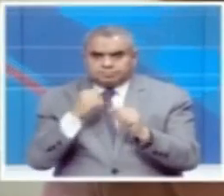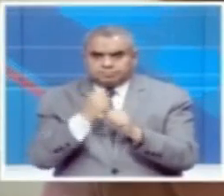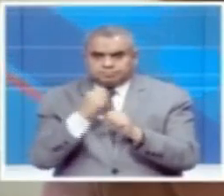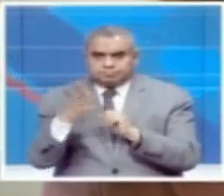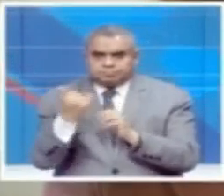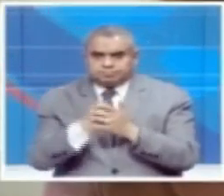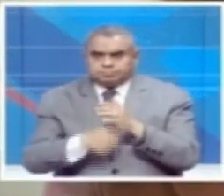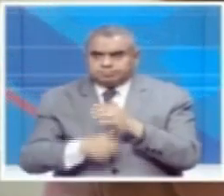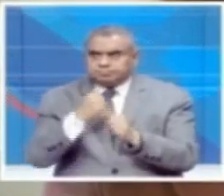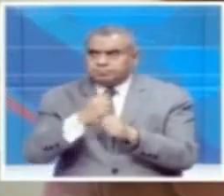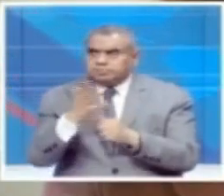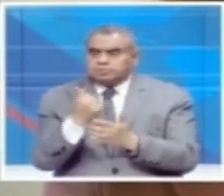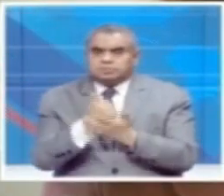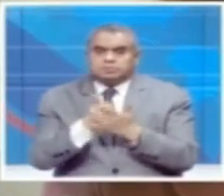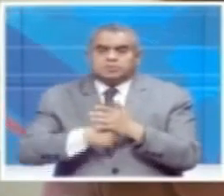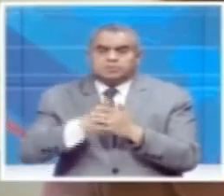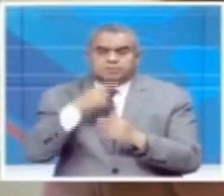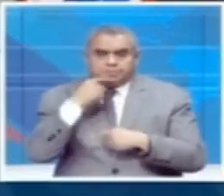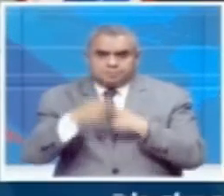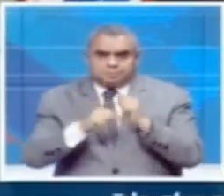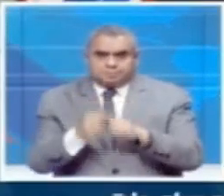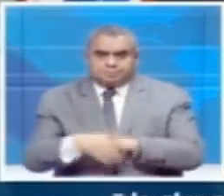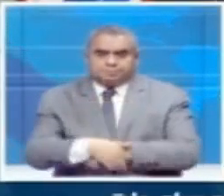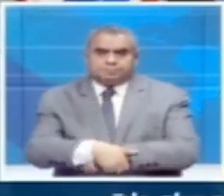والسفن التجارية والبترولية.